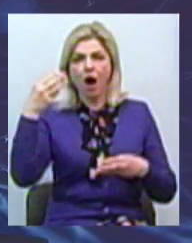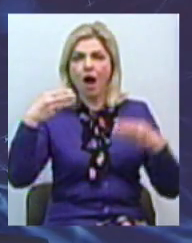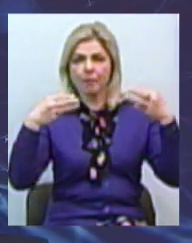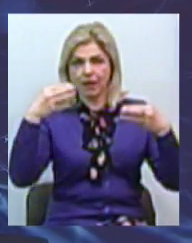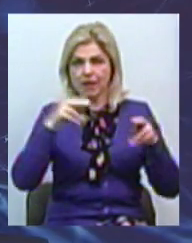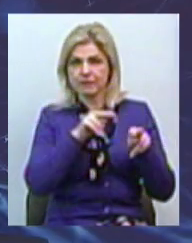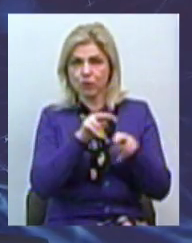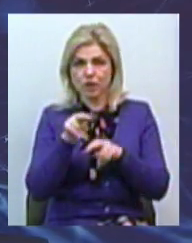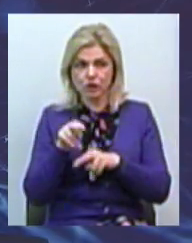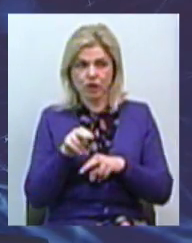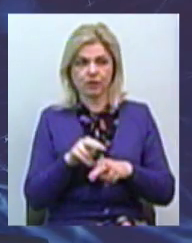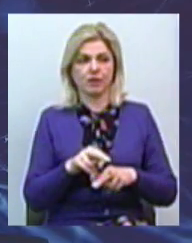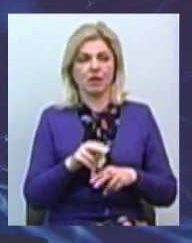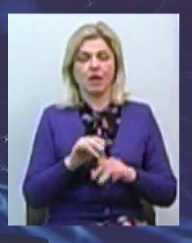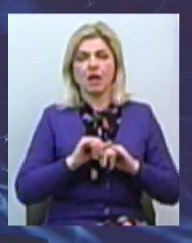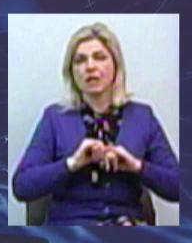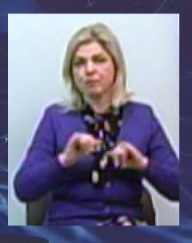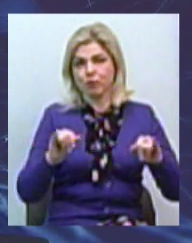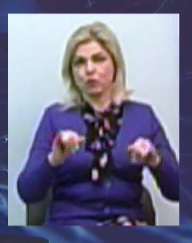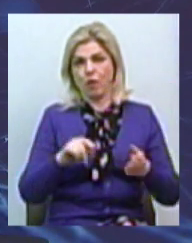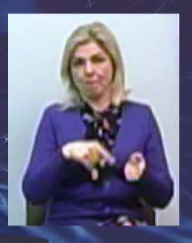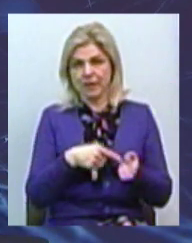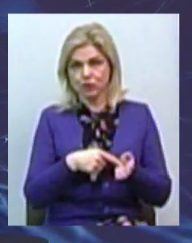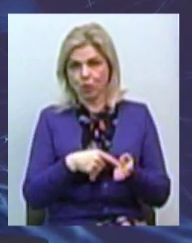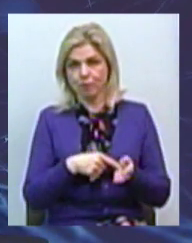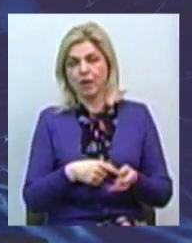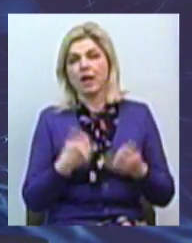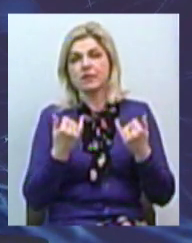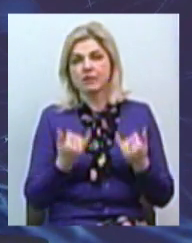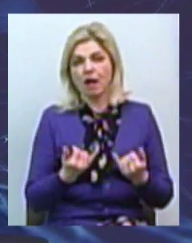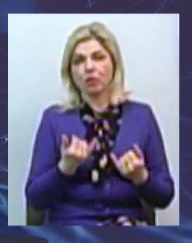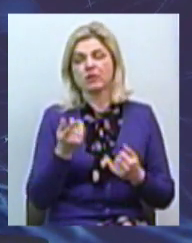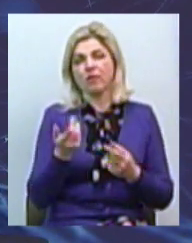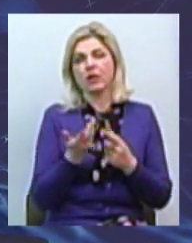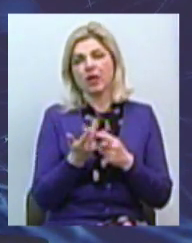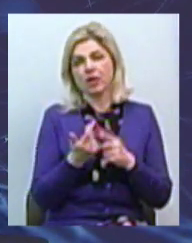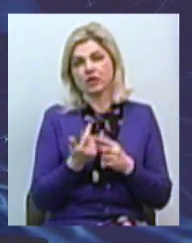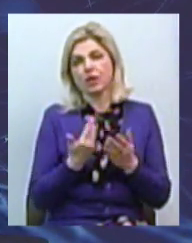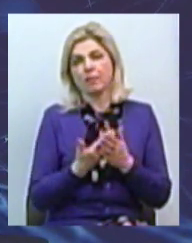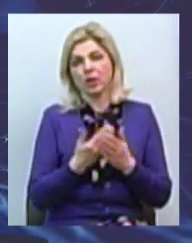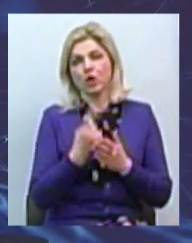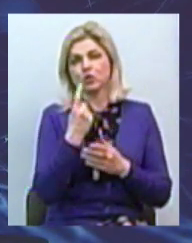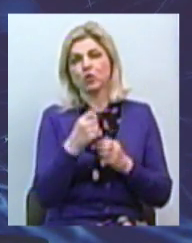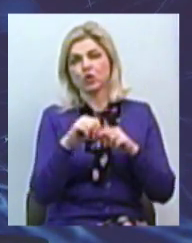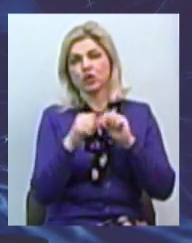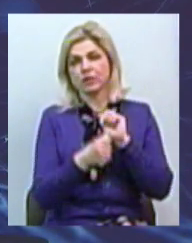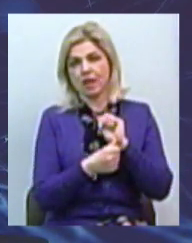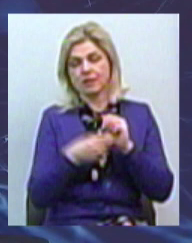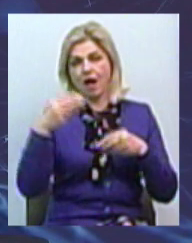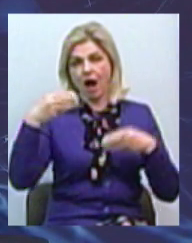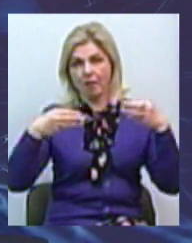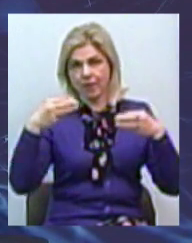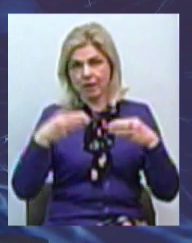яка розповсюджена містом. Зараз вона налічує десь 116 камер на даний